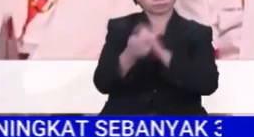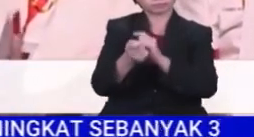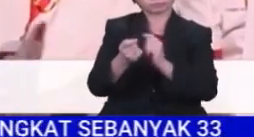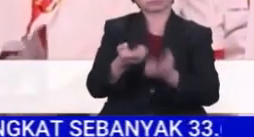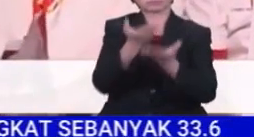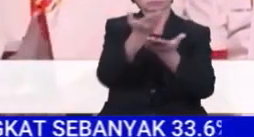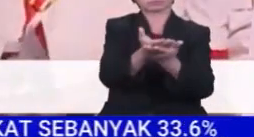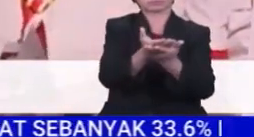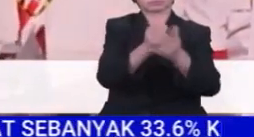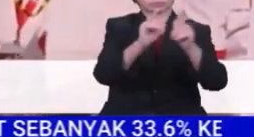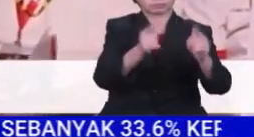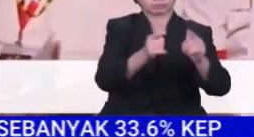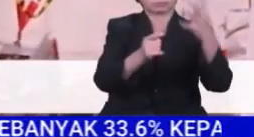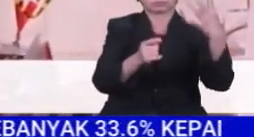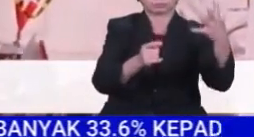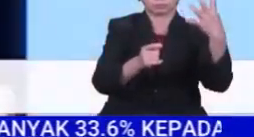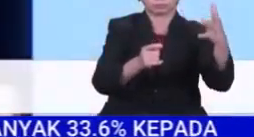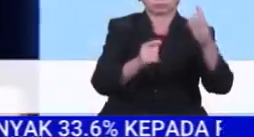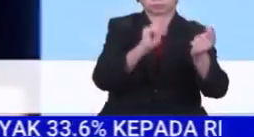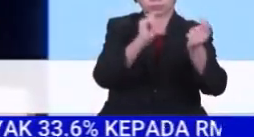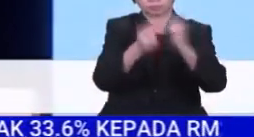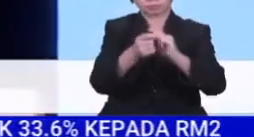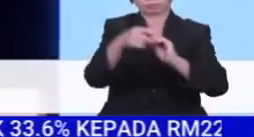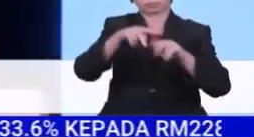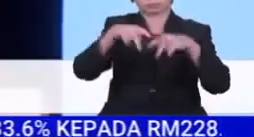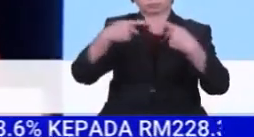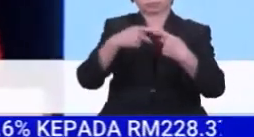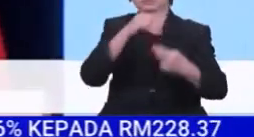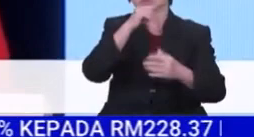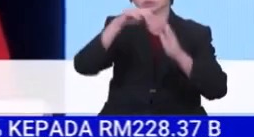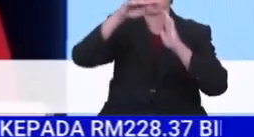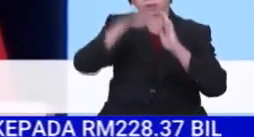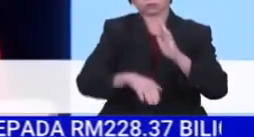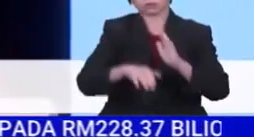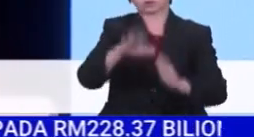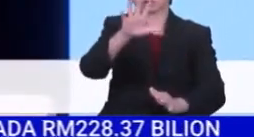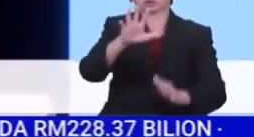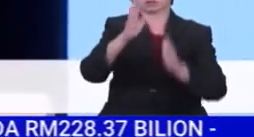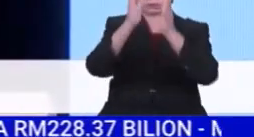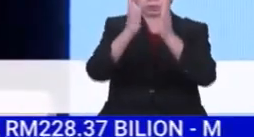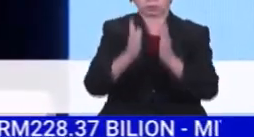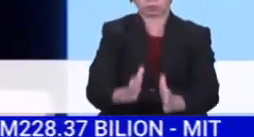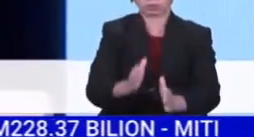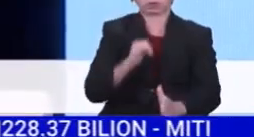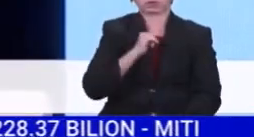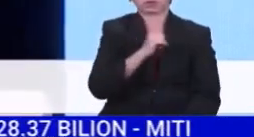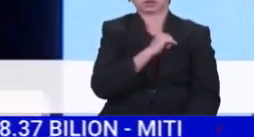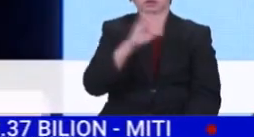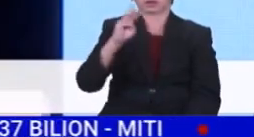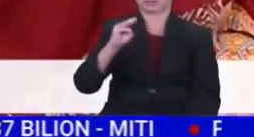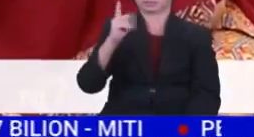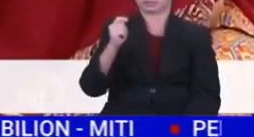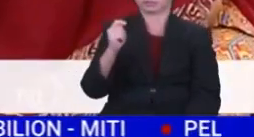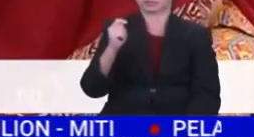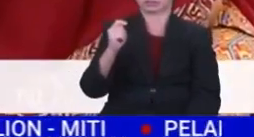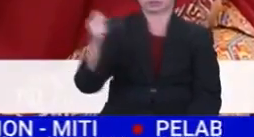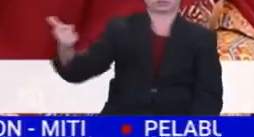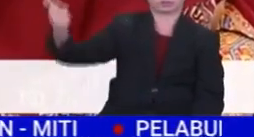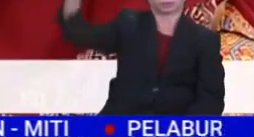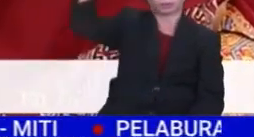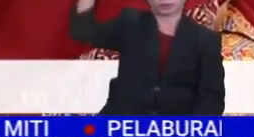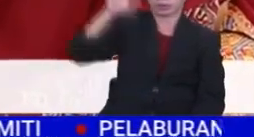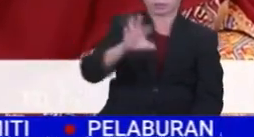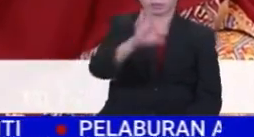article 14 perlembagaan Pati ialah agar tidak kurang daripada lima orang ahli masih tertinggi MP induk